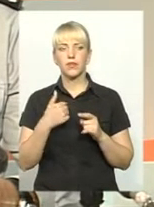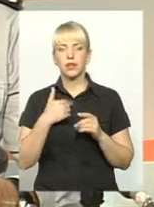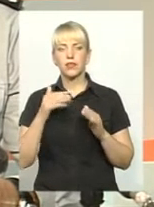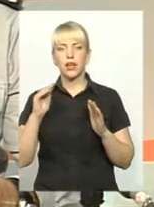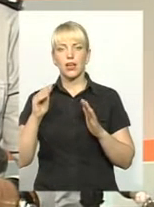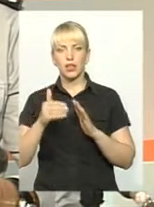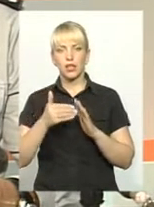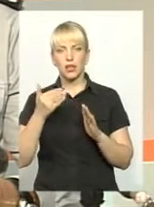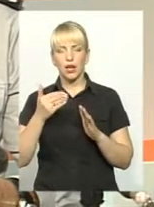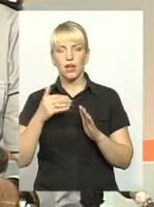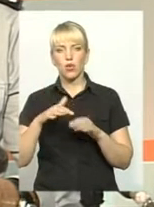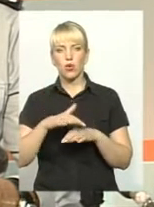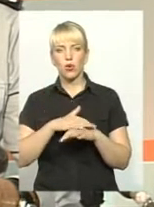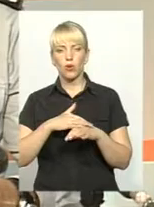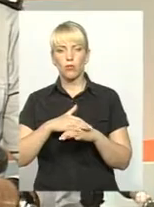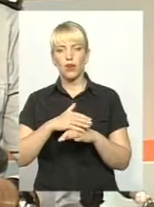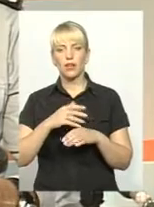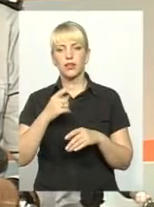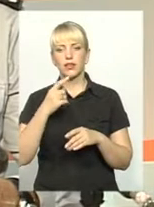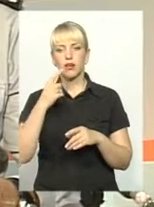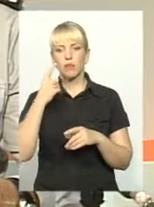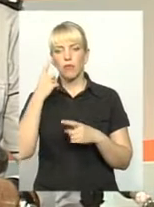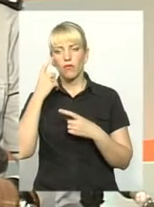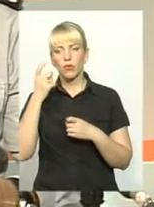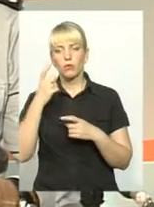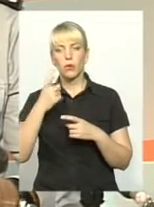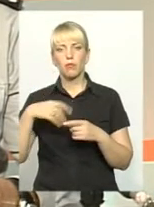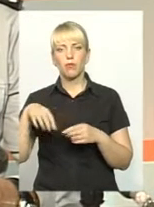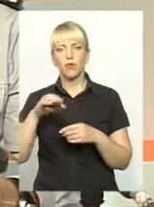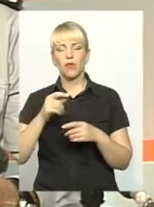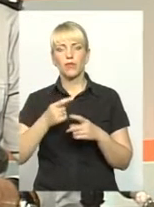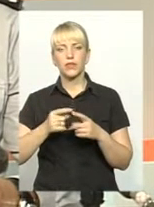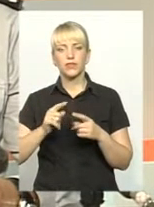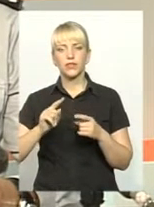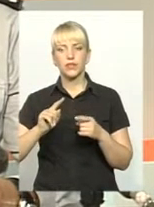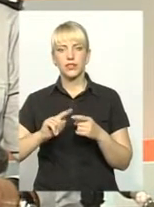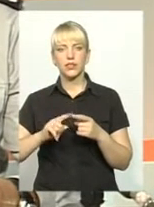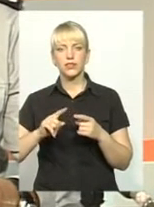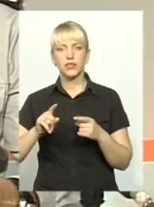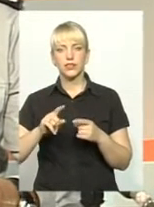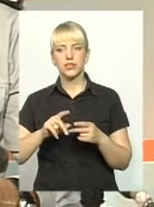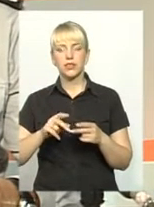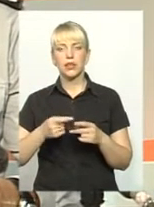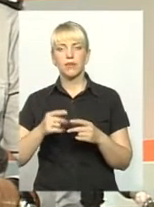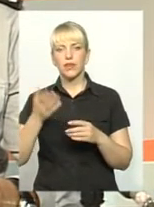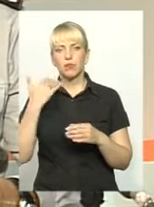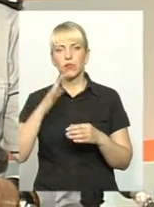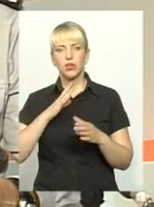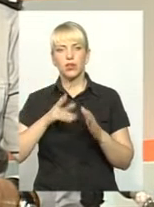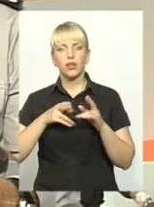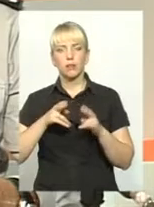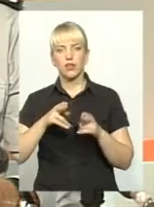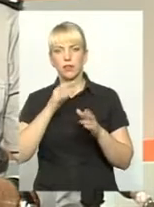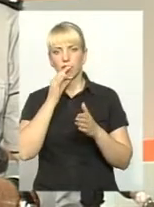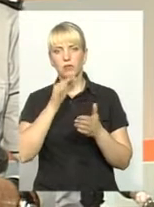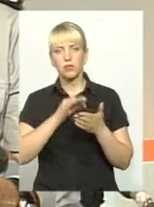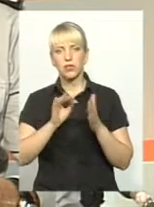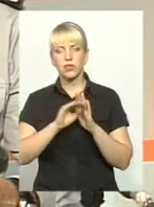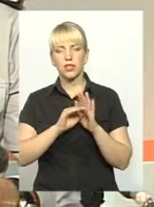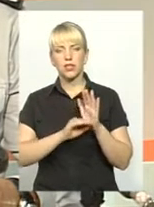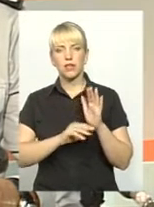для себе чітко розумію про те, що раніше була кримінальна відповідальність, стаття 80 Кримінального кодексу, яка